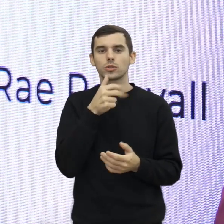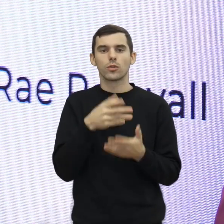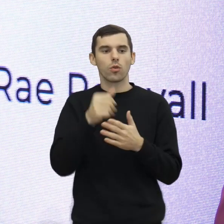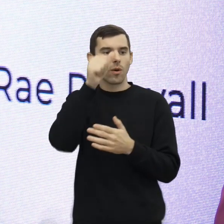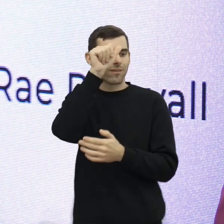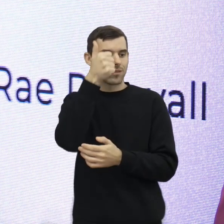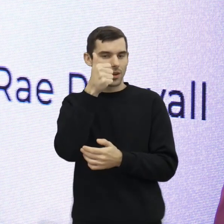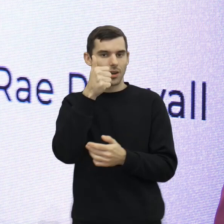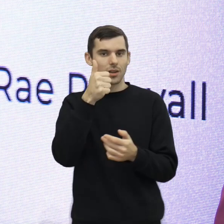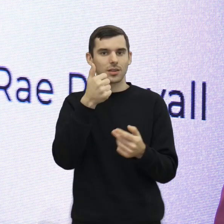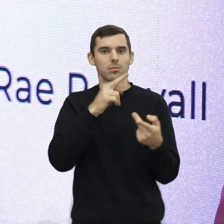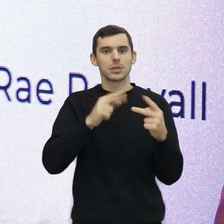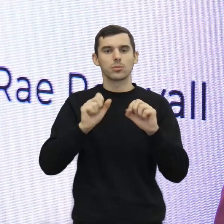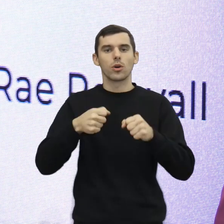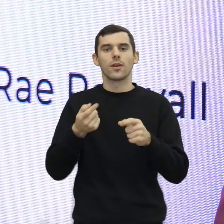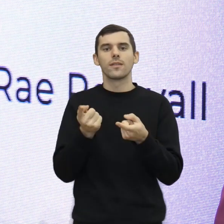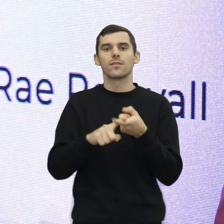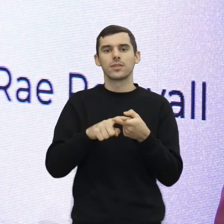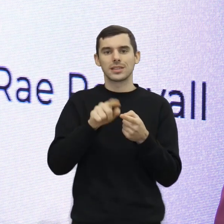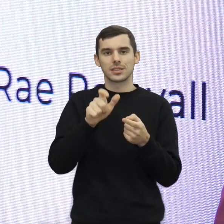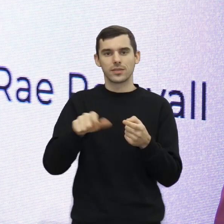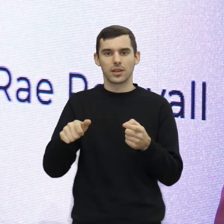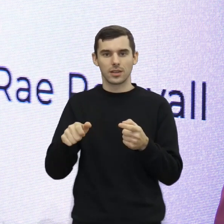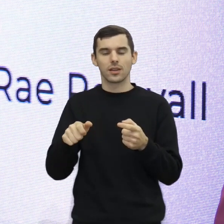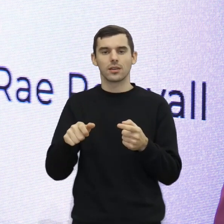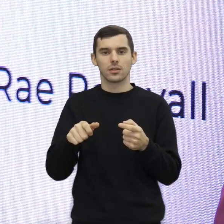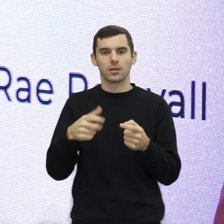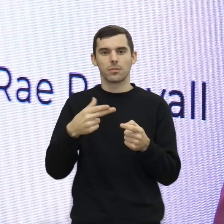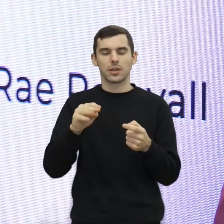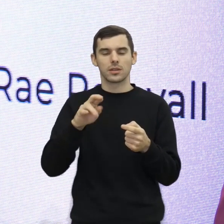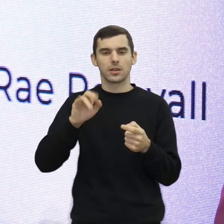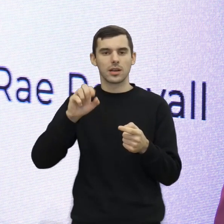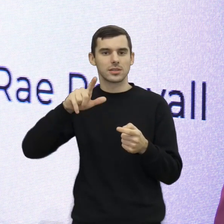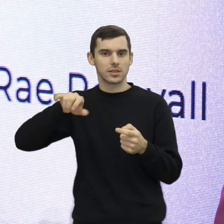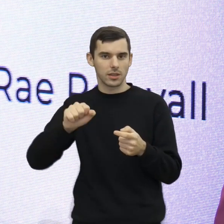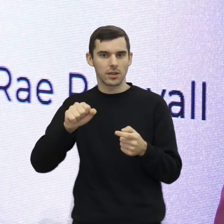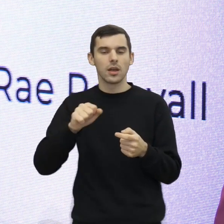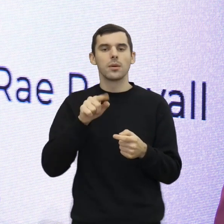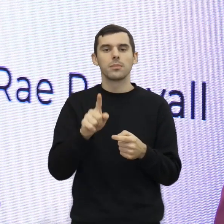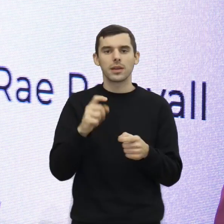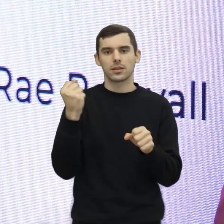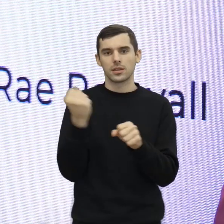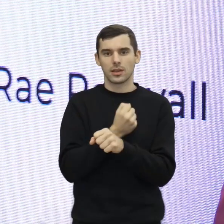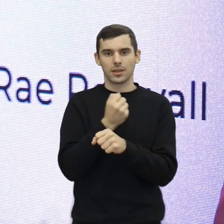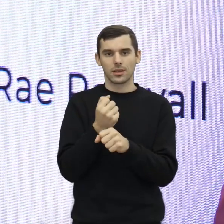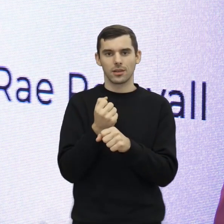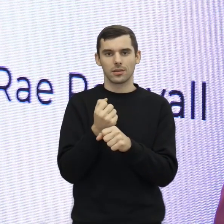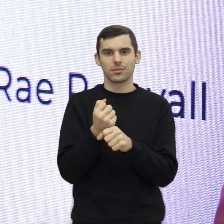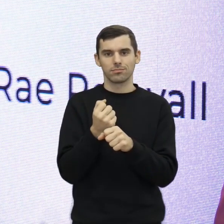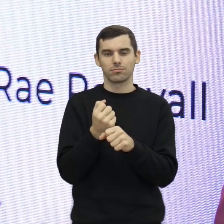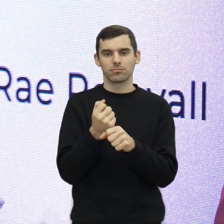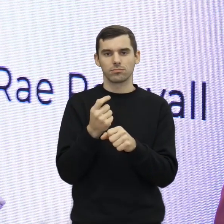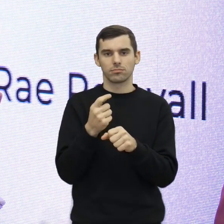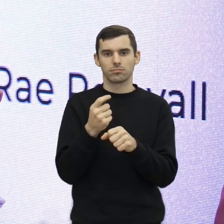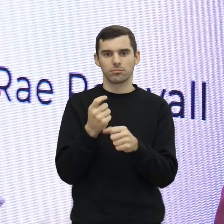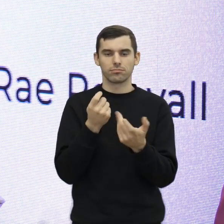paprasčiau per civilinę metrikaciją, kaip ir visi žmonės, kurie nori pasikeisti vardą, tik tam vis tiek reikia diagnozės. Ir